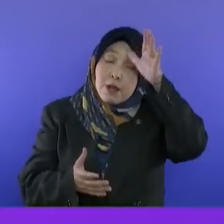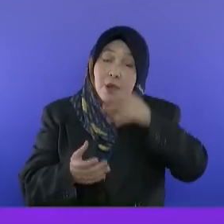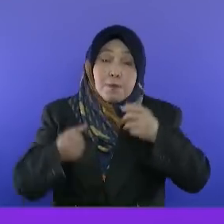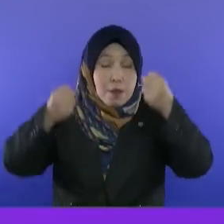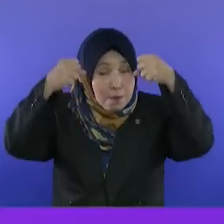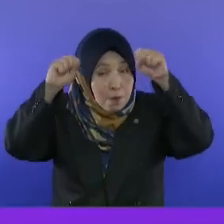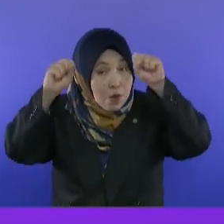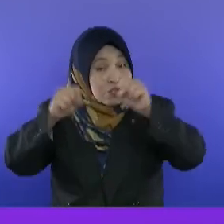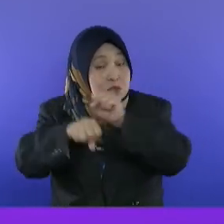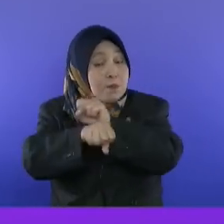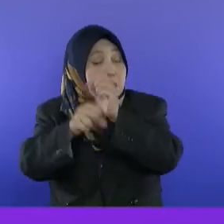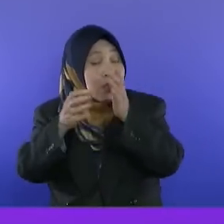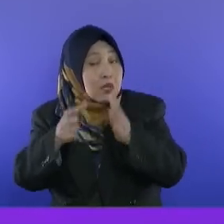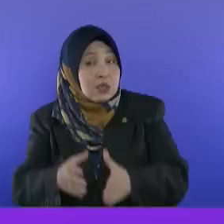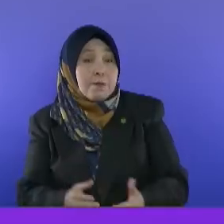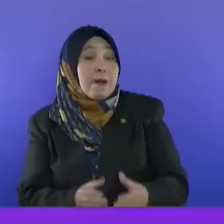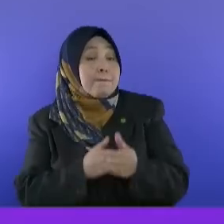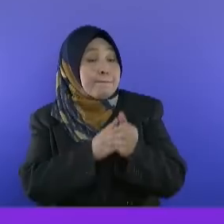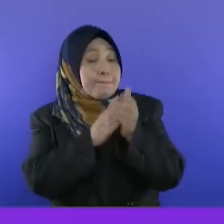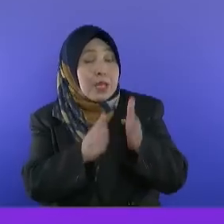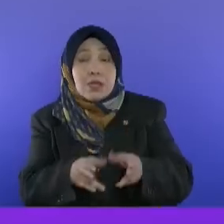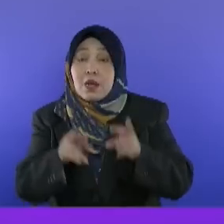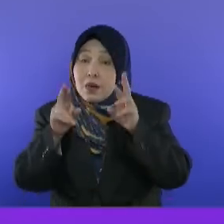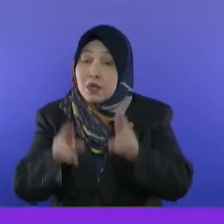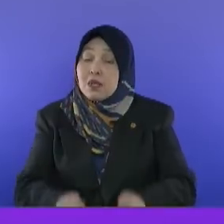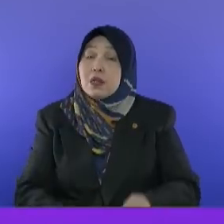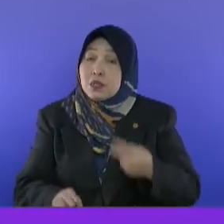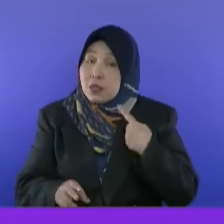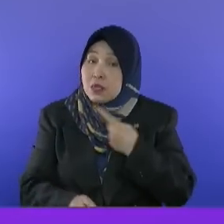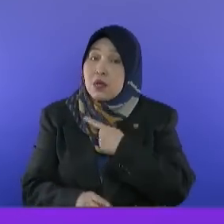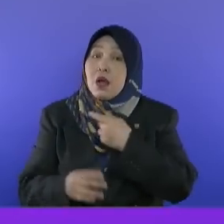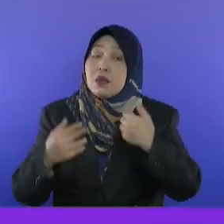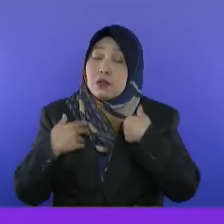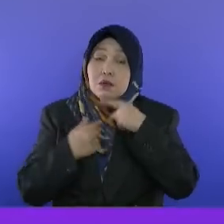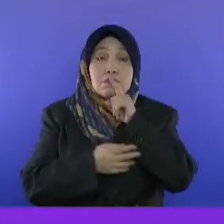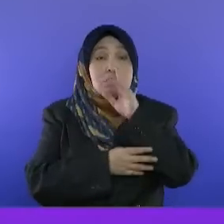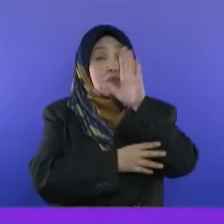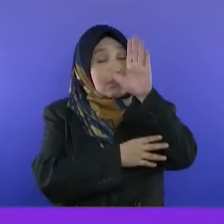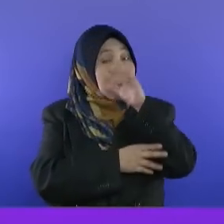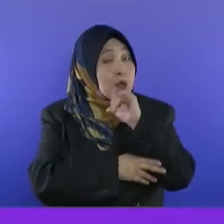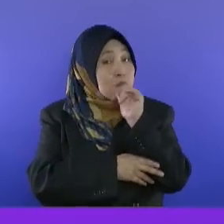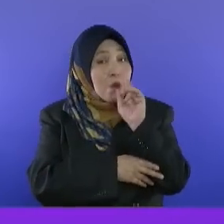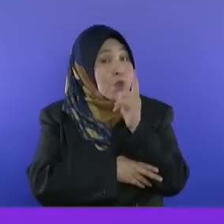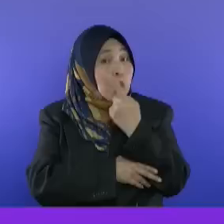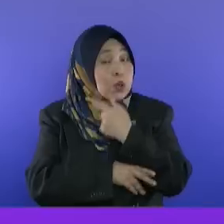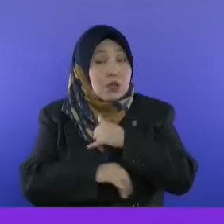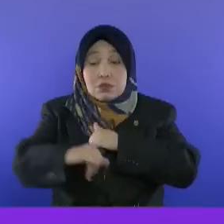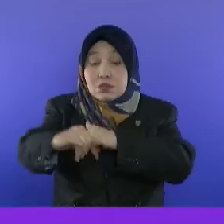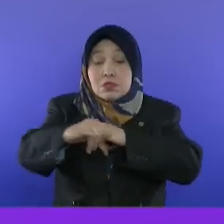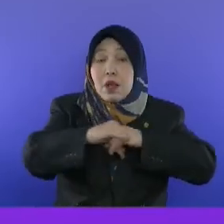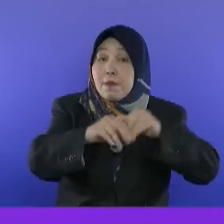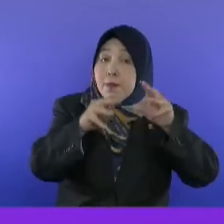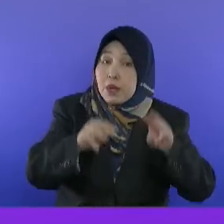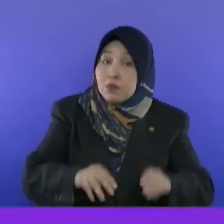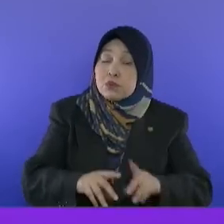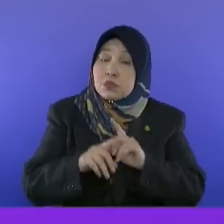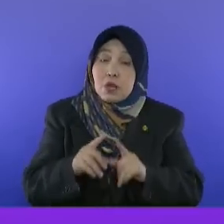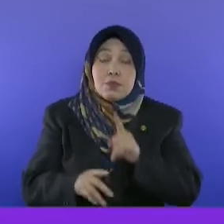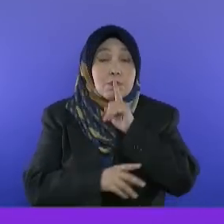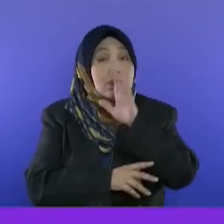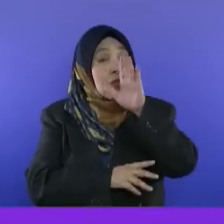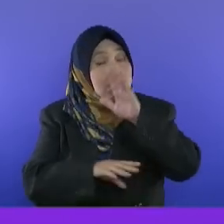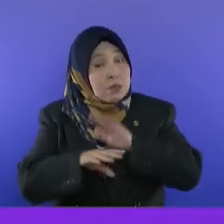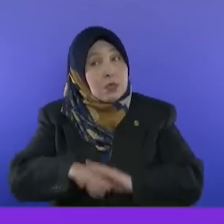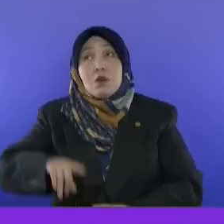bos sebagai pekerja sebagai pemimpin sebagai rakyat sebenarnya kita mempunyai janji bukan sekadar sesama manusia tetapi berjanji